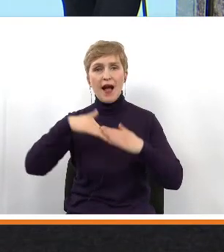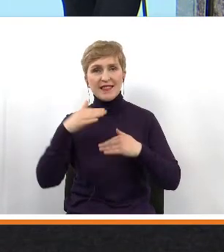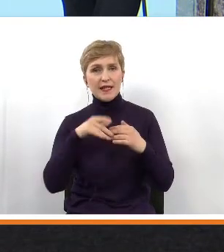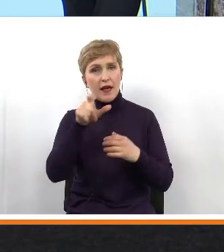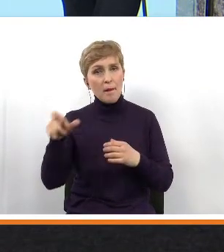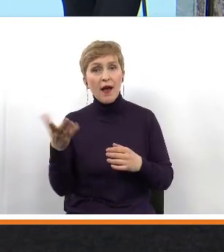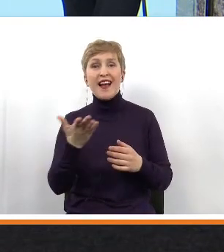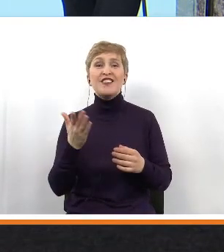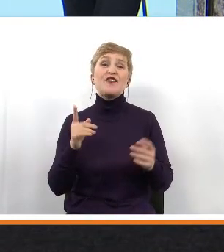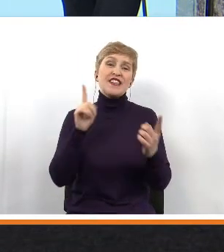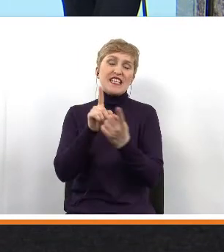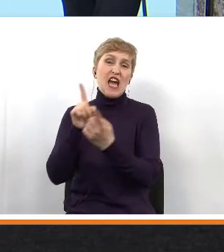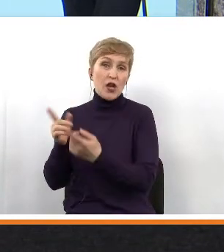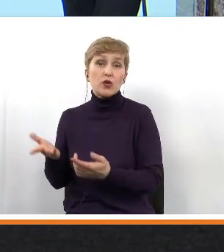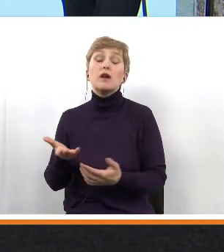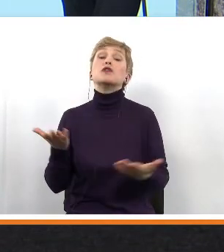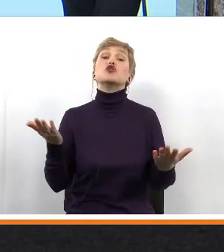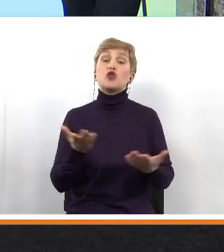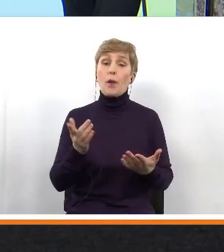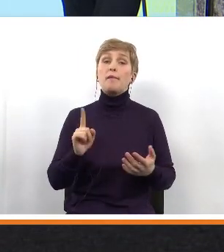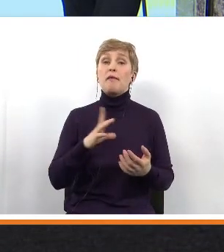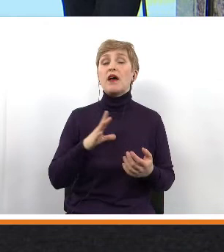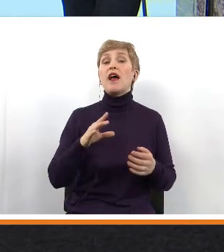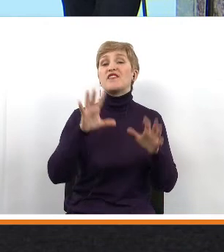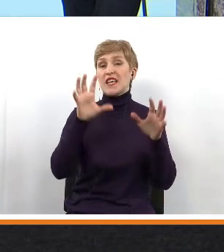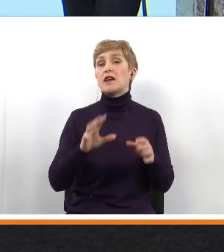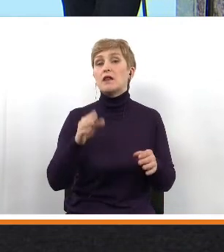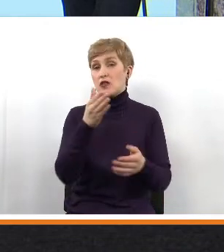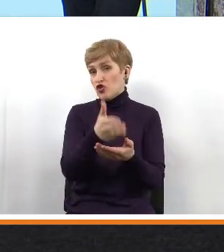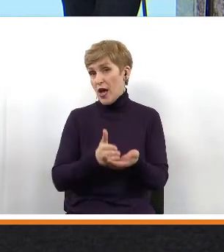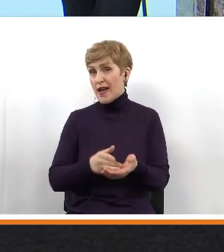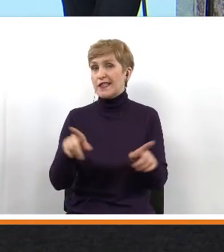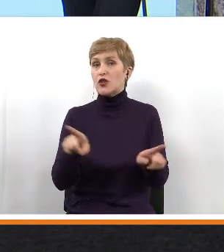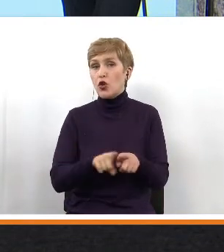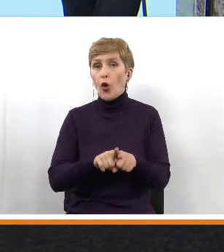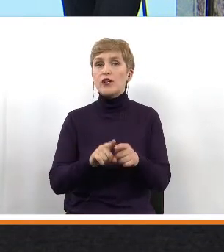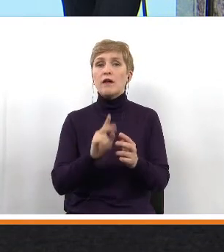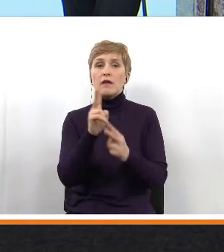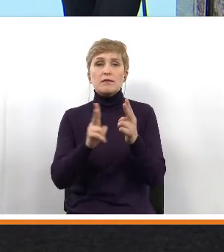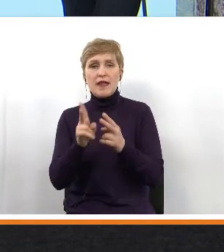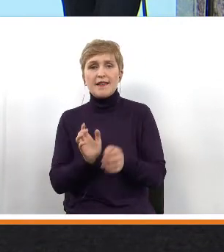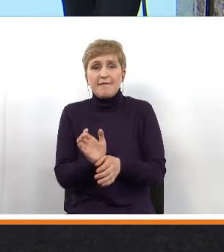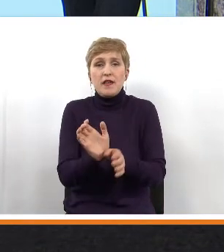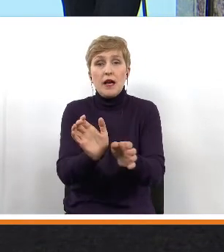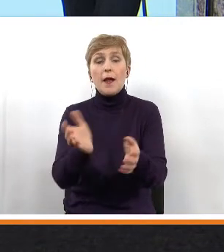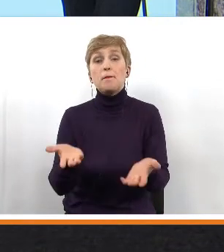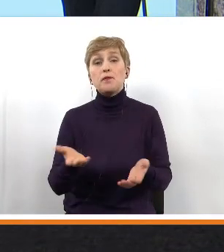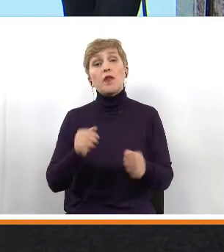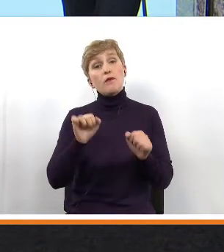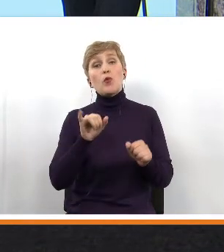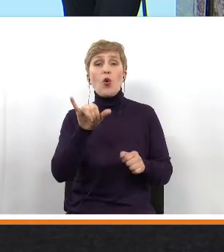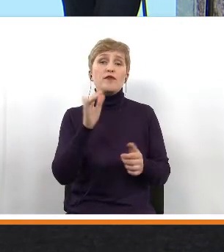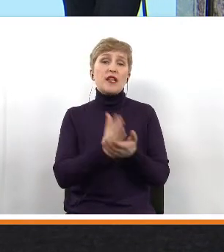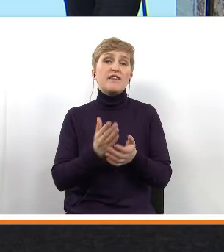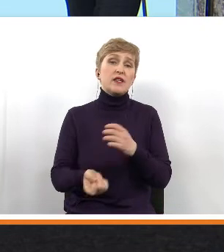которые встречаются, чтобы мы в законодательной части тоже изменения эти двигали. Вот. Возможно, у кого-то все-таки еще